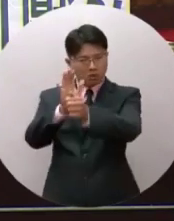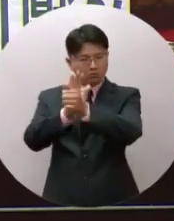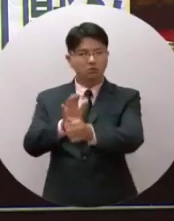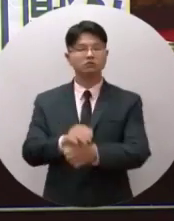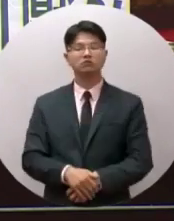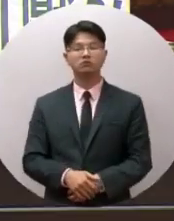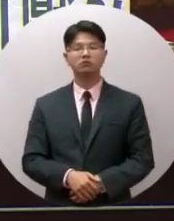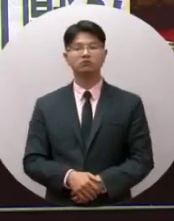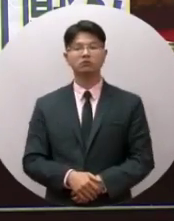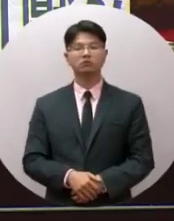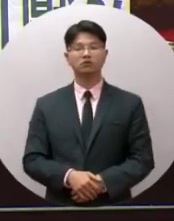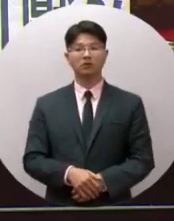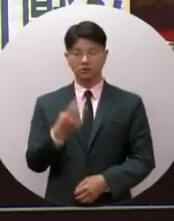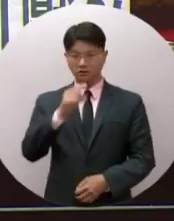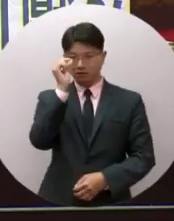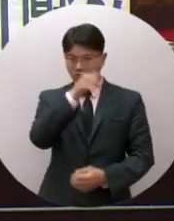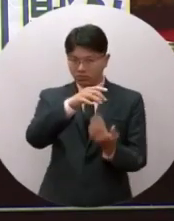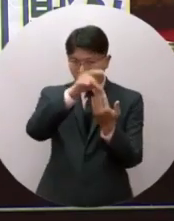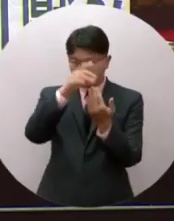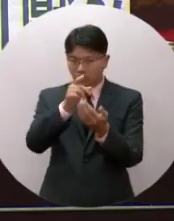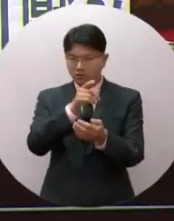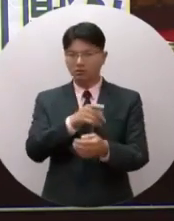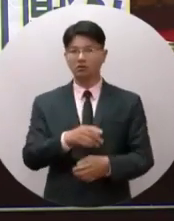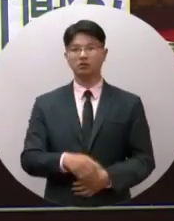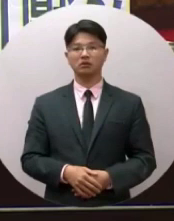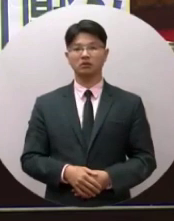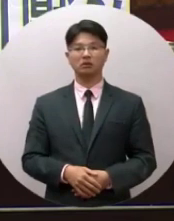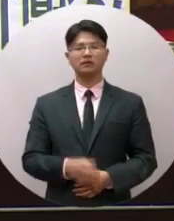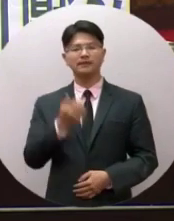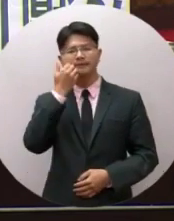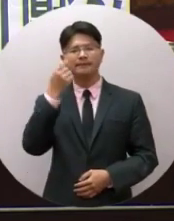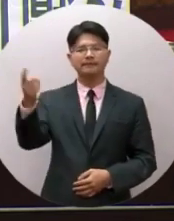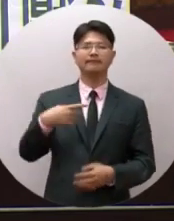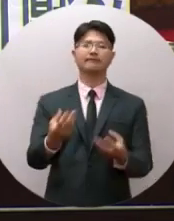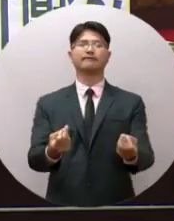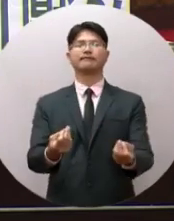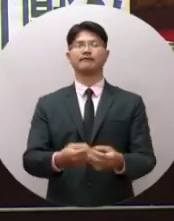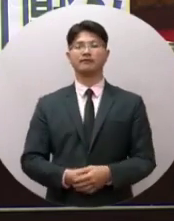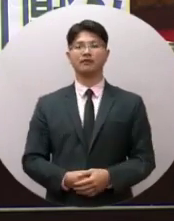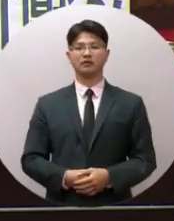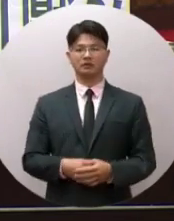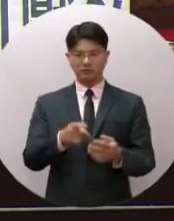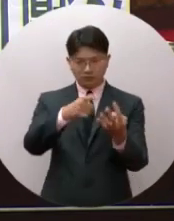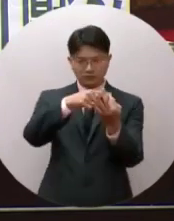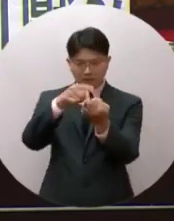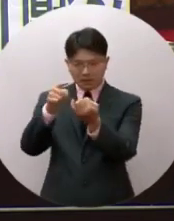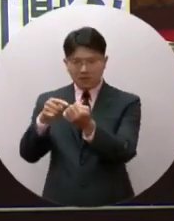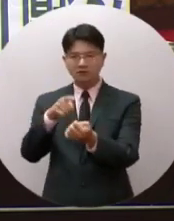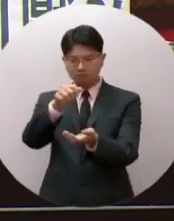可以。点名嘞，龙总是阿拉无来，点名做记号